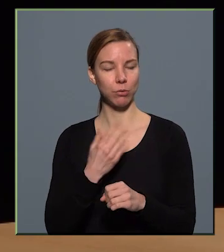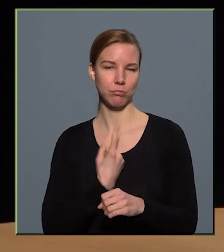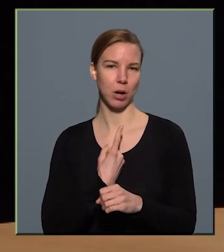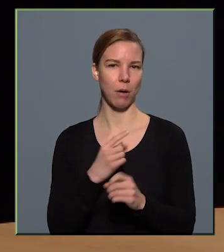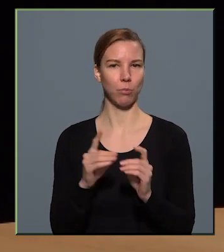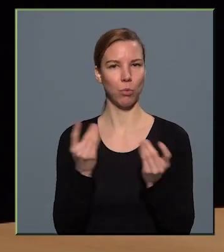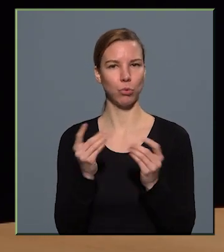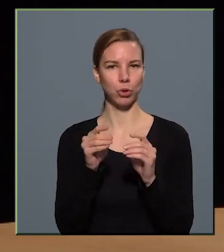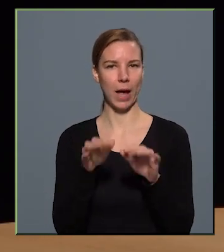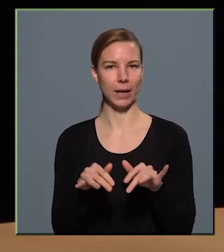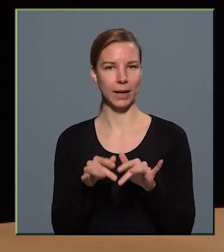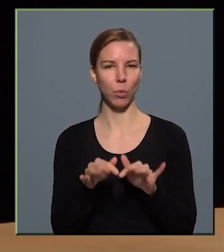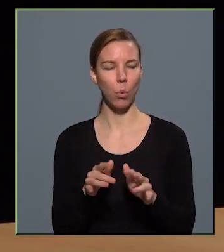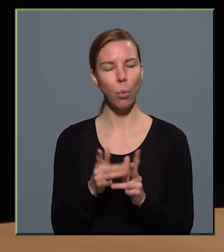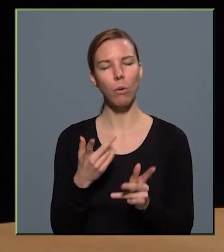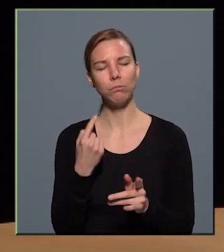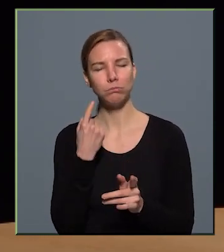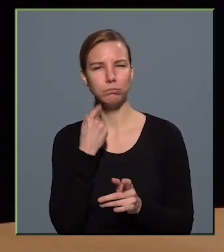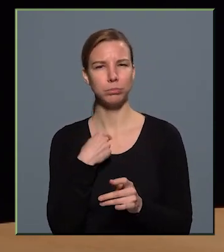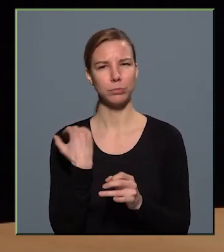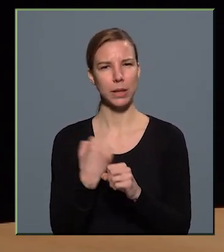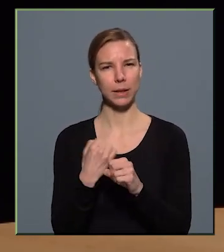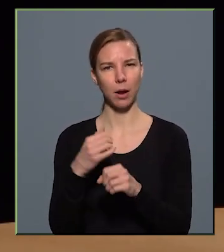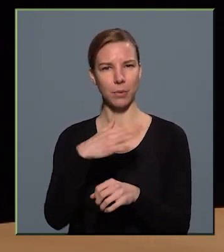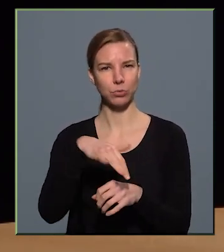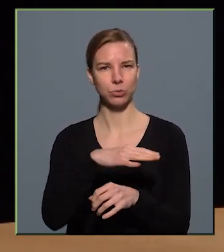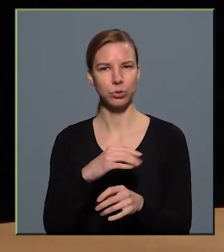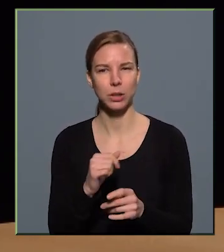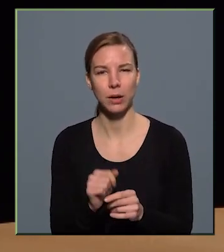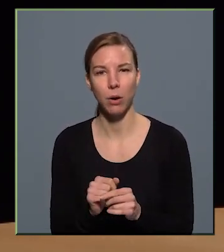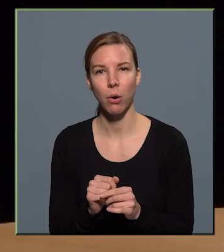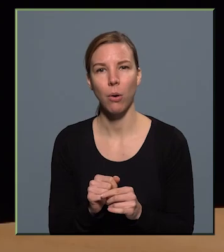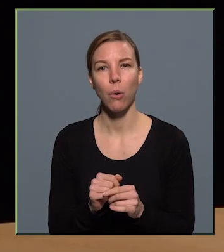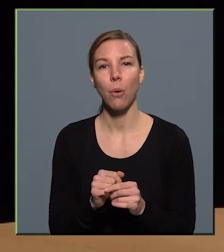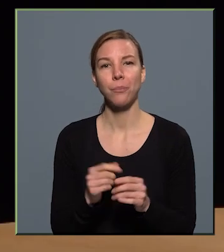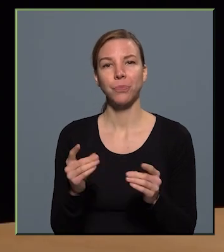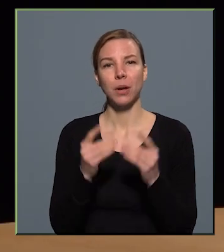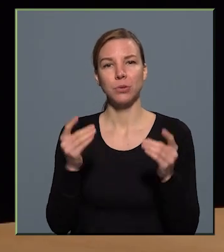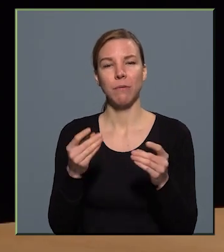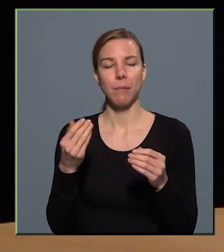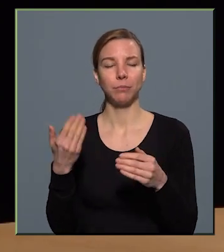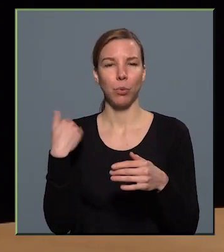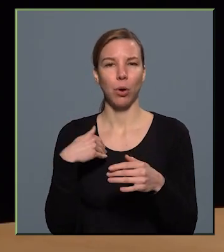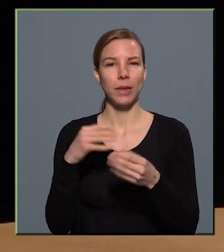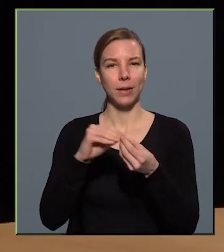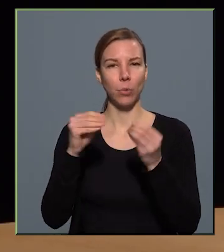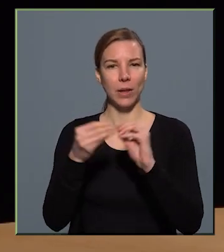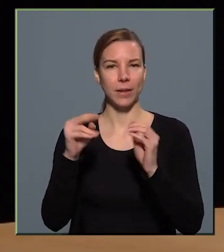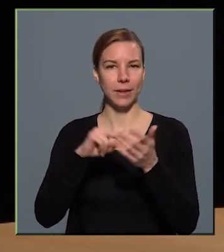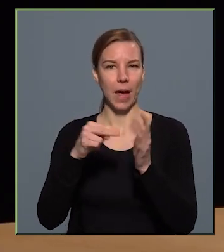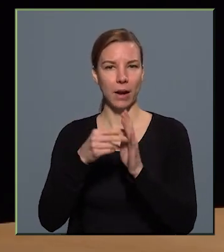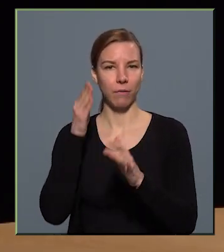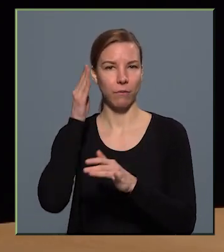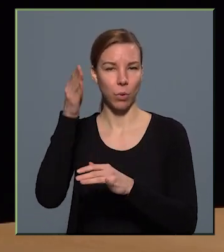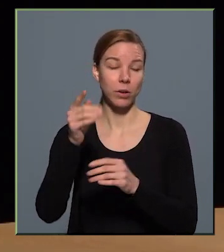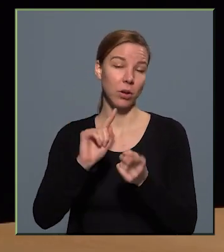is ez egy nagyon izgalmas területnek látszott. És nyilván, zárójelben mondom, nyilván volt-e mögött egyfajta üzleti elgondolás is, hogy ez lehet esetleg egy jó